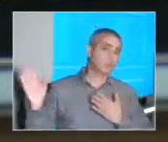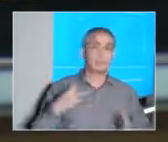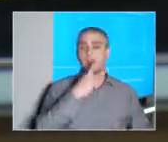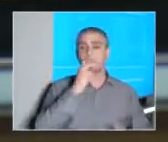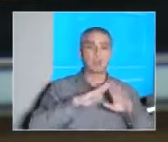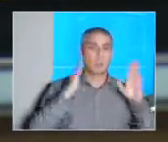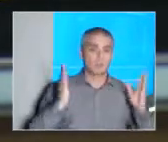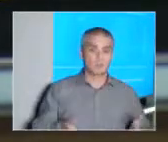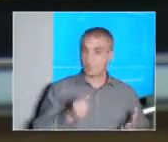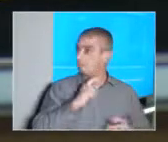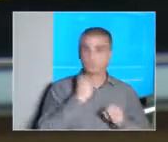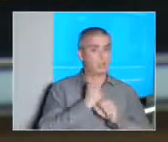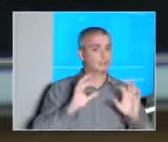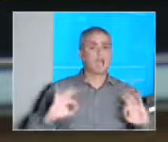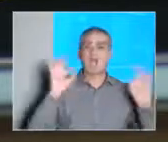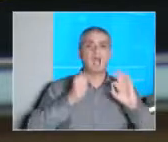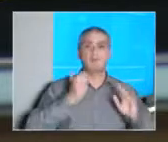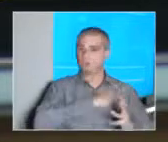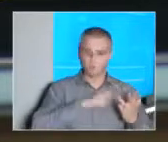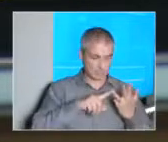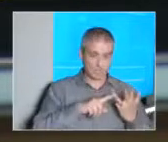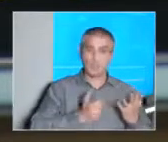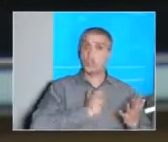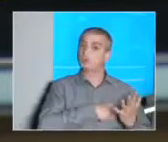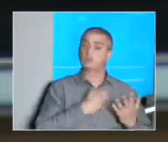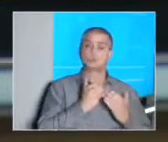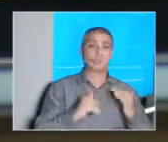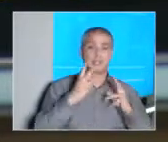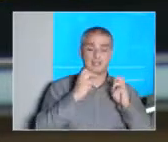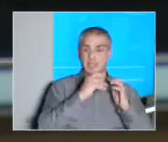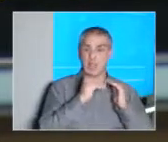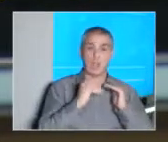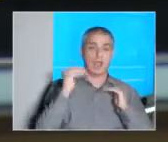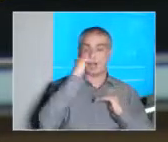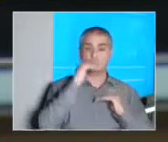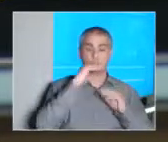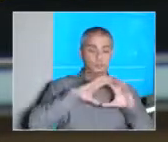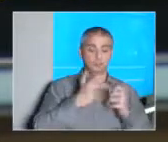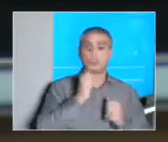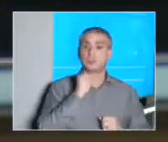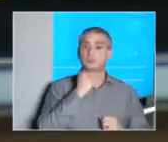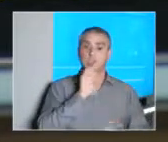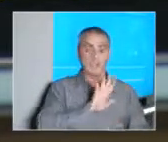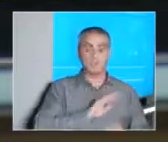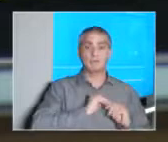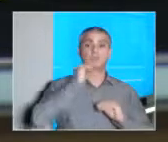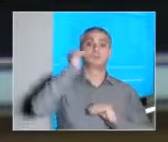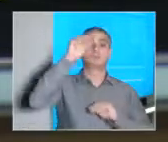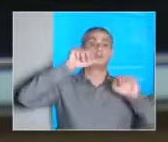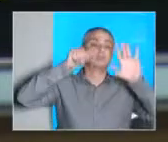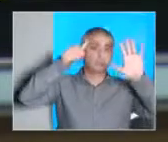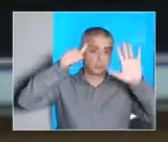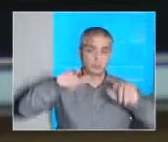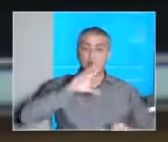200 דוכנים, מה שלא עשה אף ראש עיר, אתה מדבר עם ראש עיר שאלה את העיר שלו מאשכול סוציו-אקונומי 5 לסוציו-אקונומי